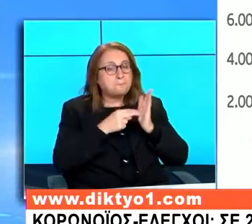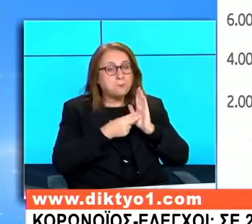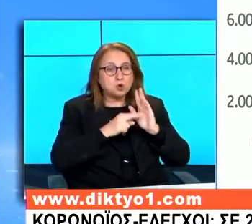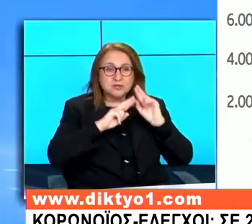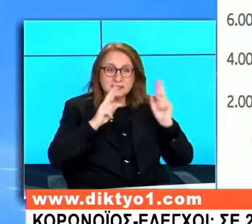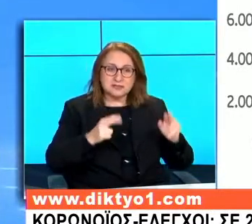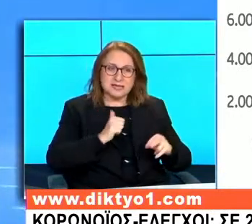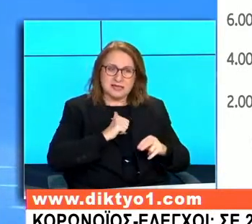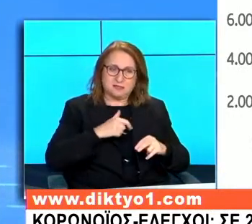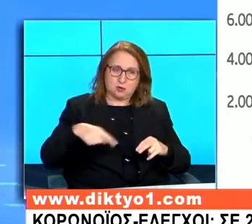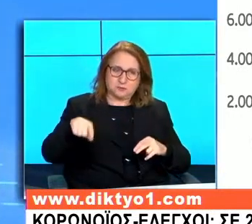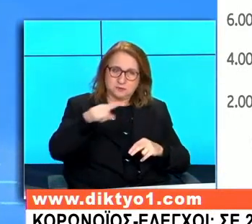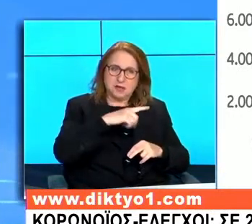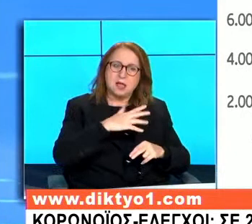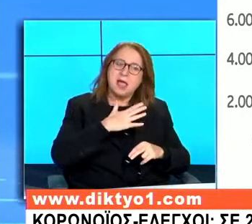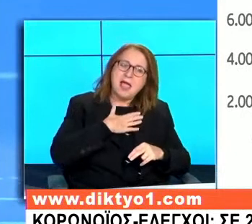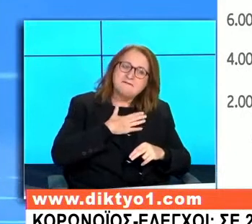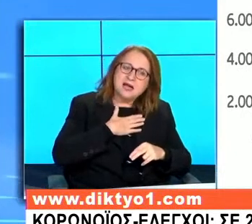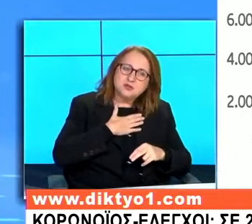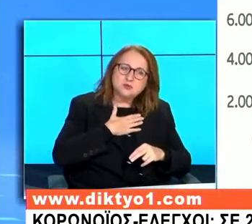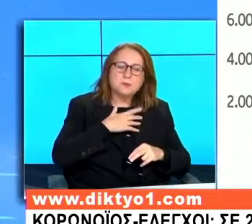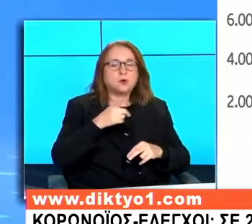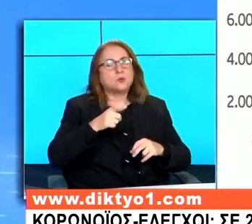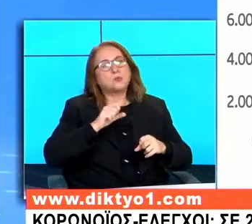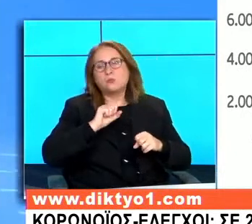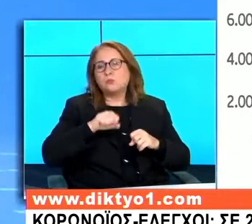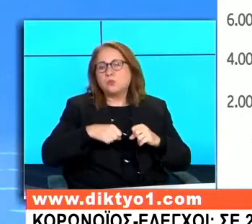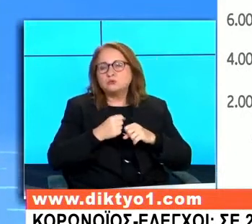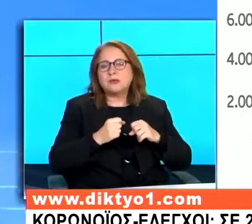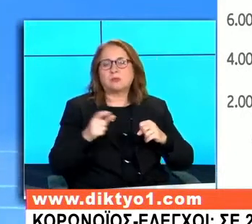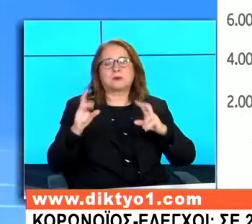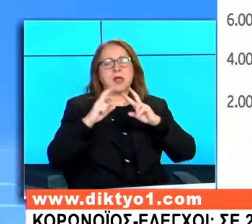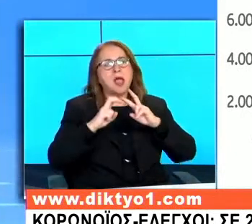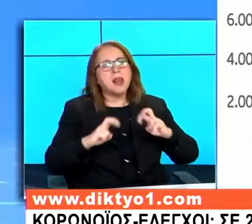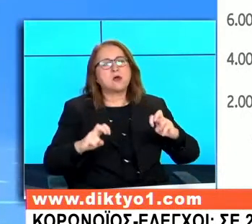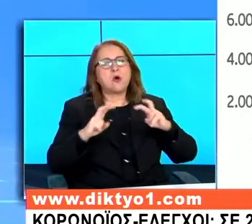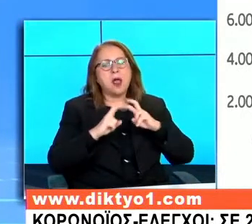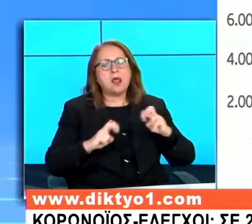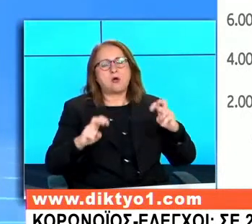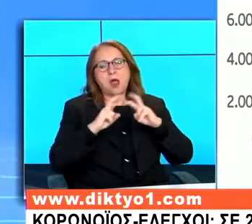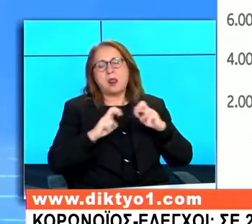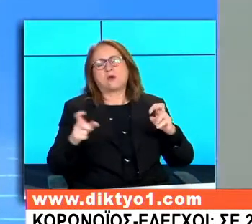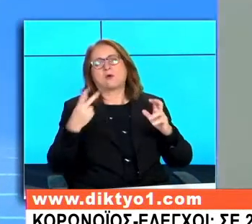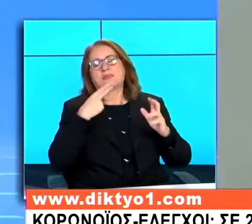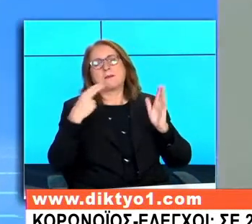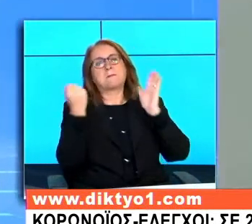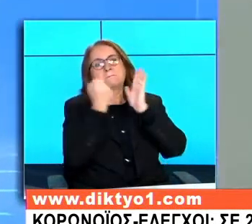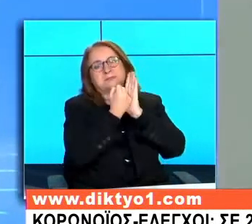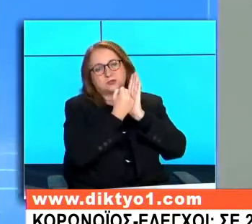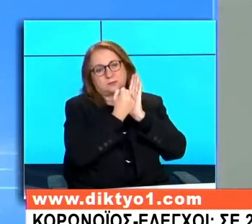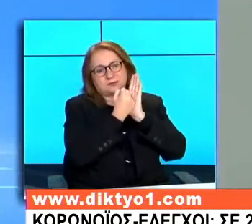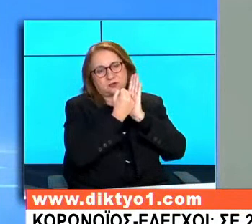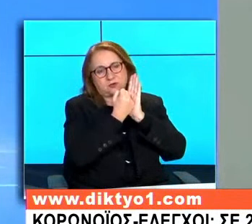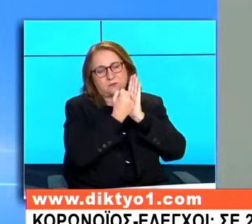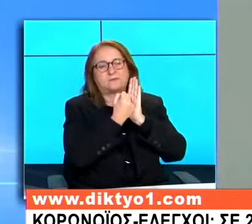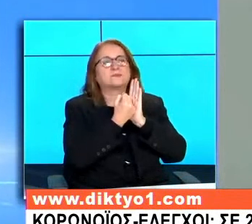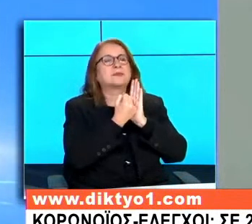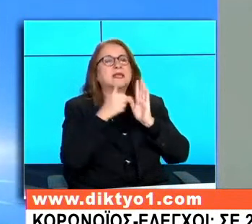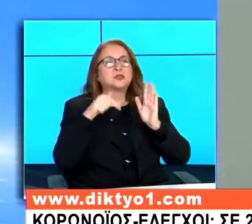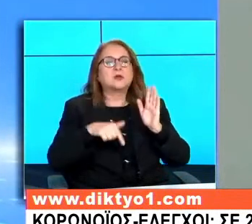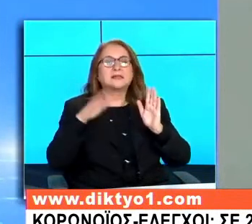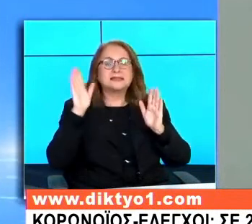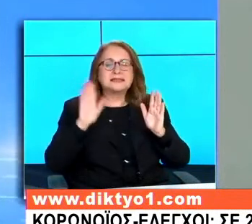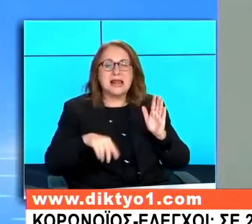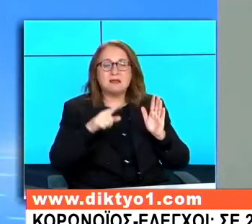και παράλληλα τους ευχαριστούμε για την προσπάθεια που κάνουν στον έλεγχο της ταυτοπροσωπίας. Τελευταία διαφάνεια. Εδώ βλέπετε διαγραμματικά την απεικόνιση των